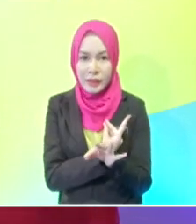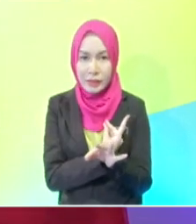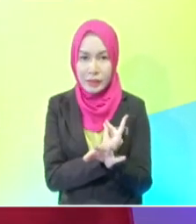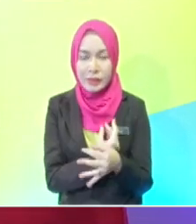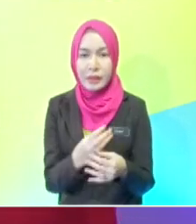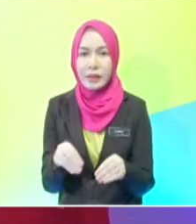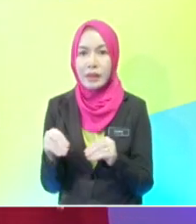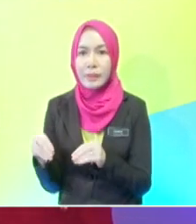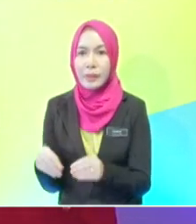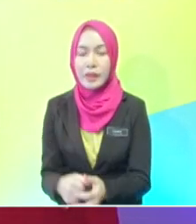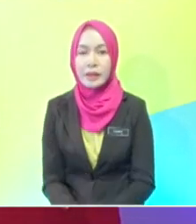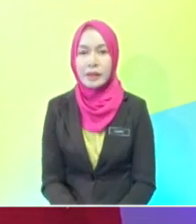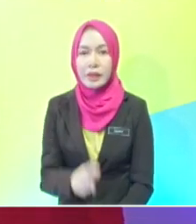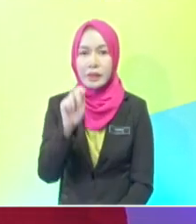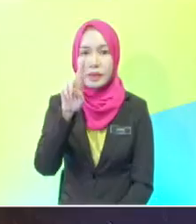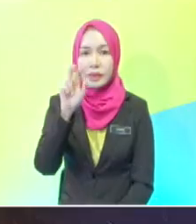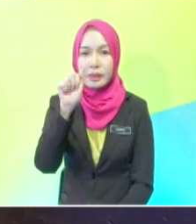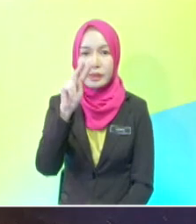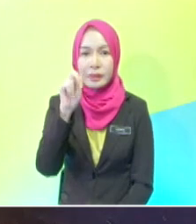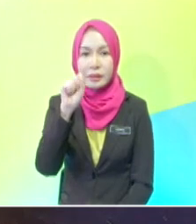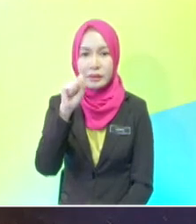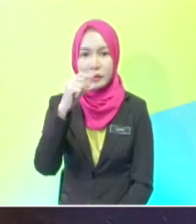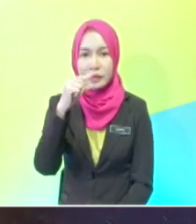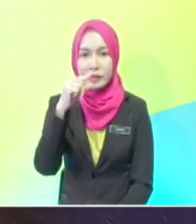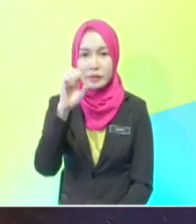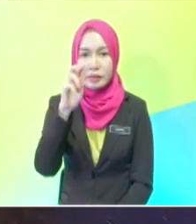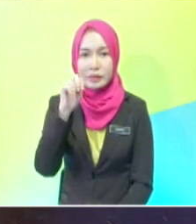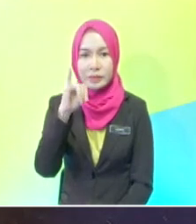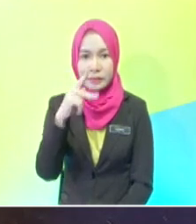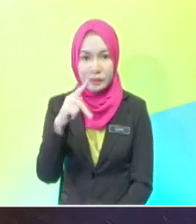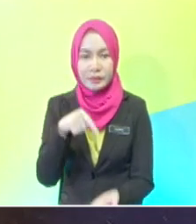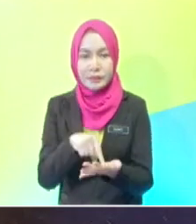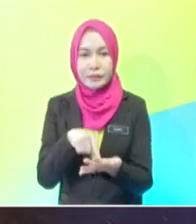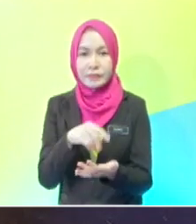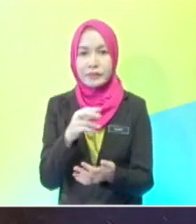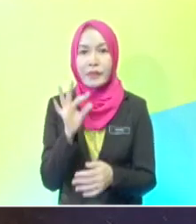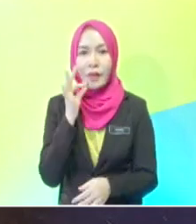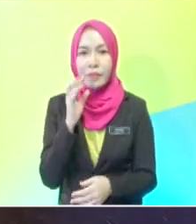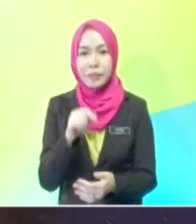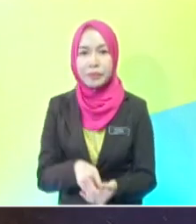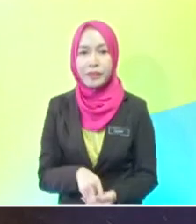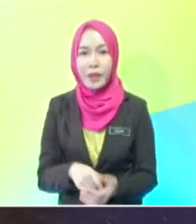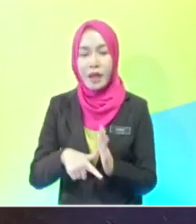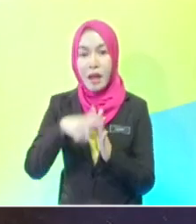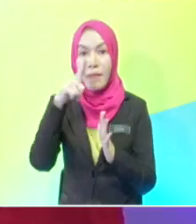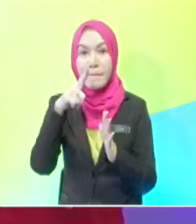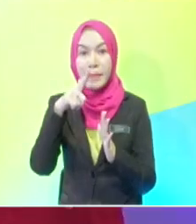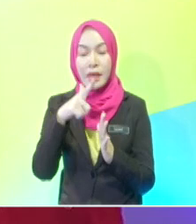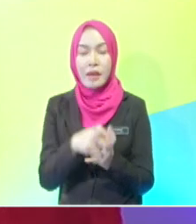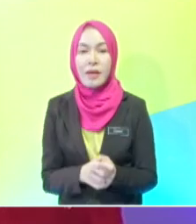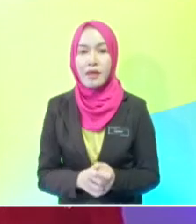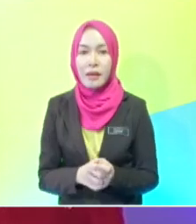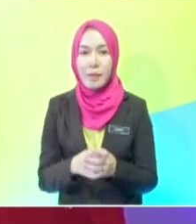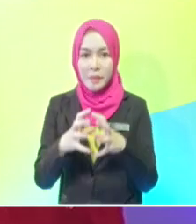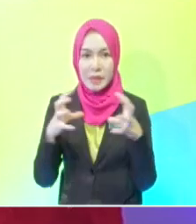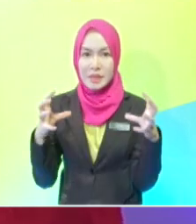kita tengok di awal tadi kita tengok dia punya sayuran buah-buahan dia lebih segar lebih besar kan Suhu dia lebih